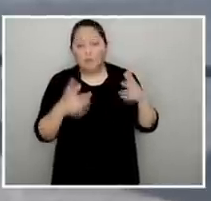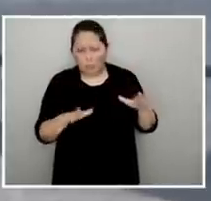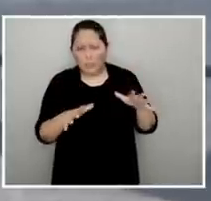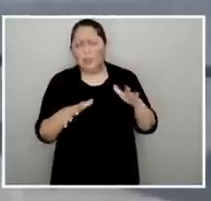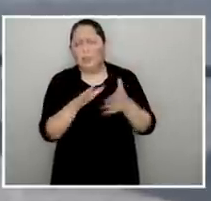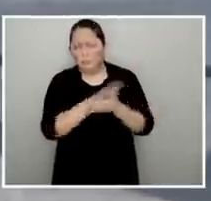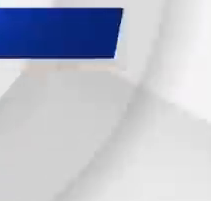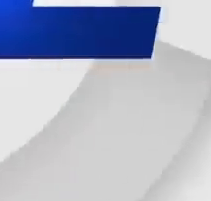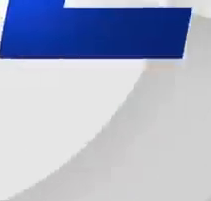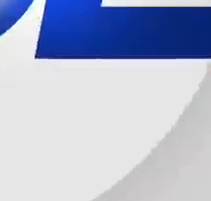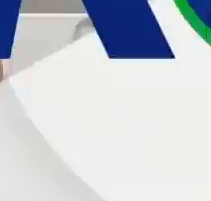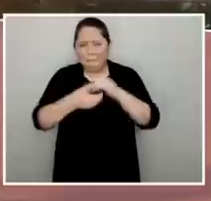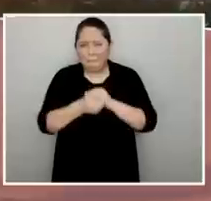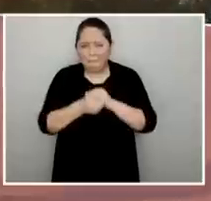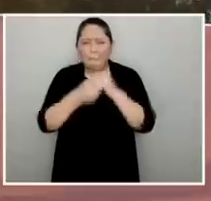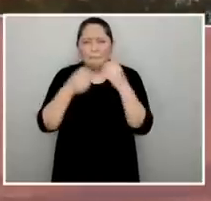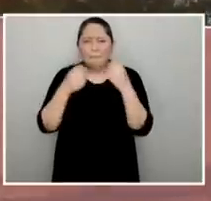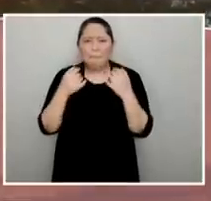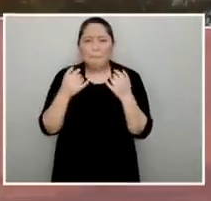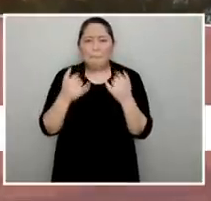Castillejo.